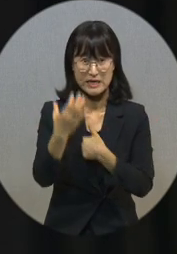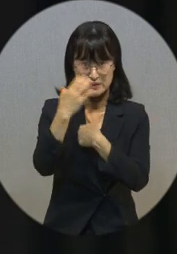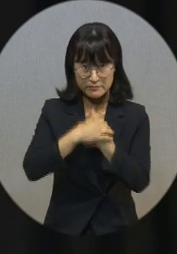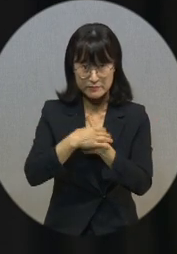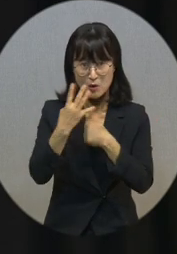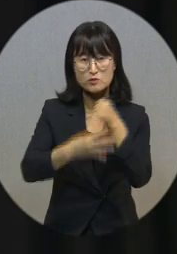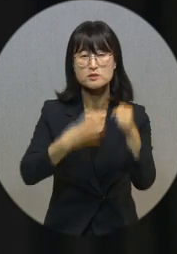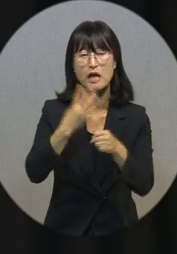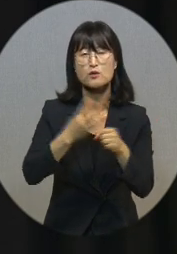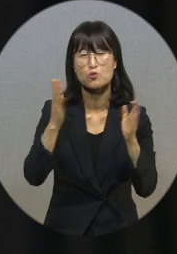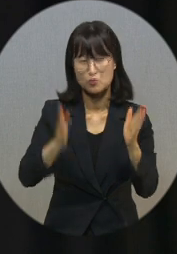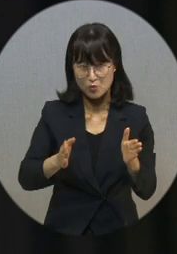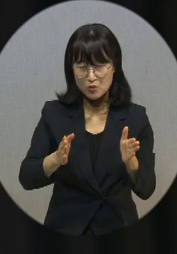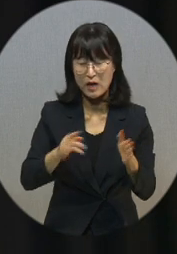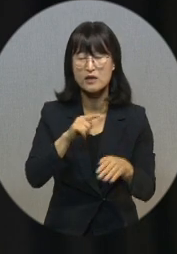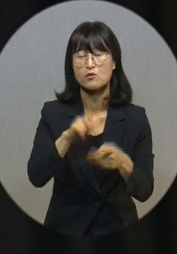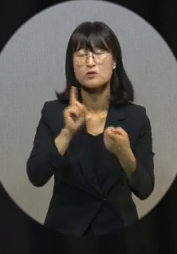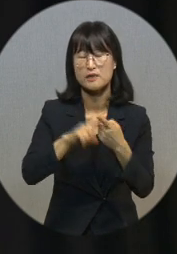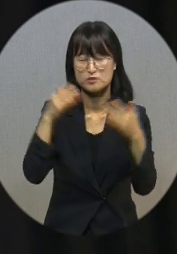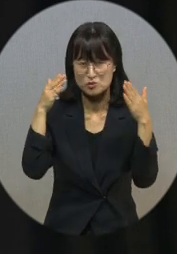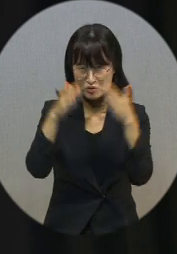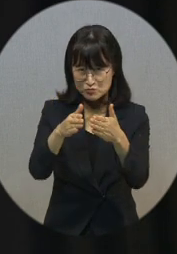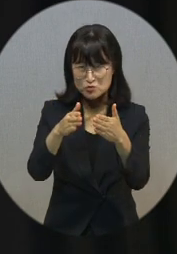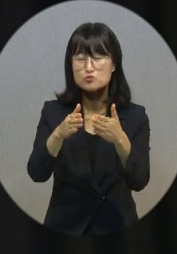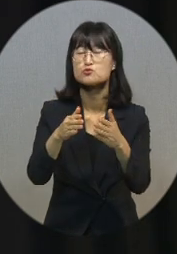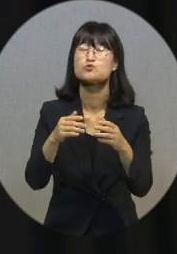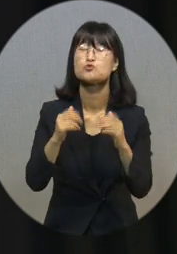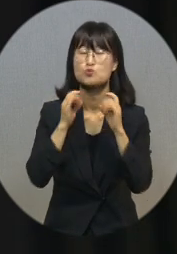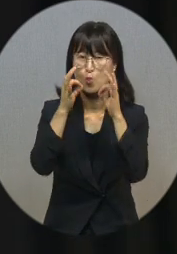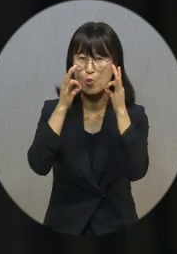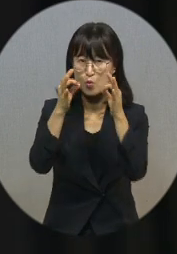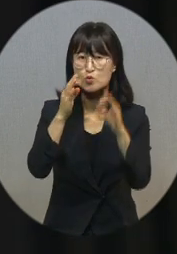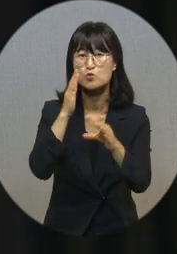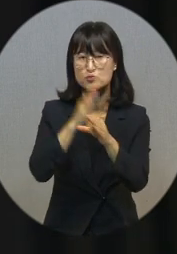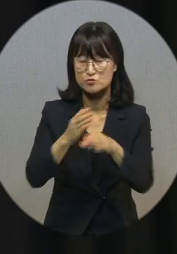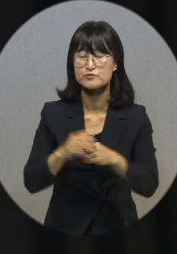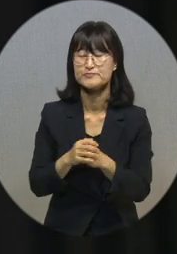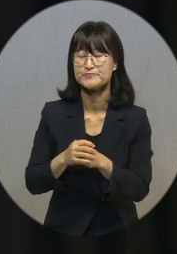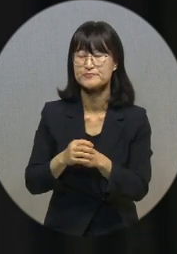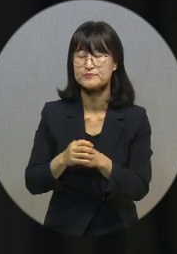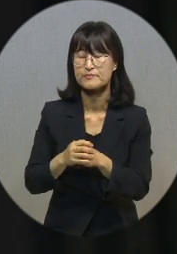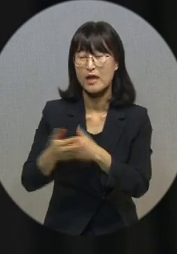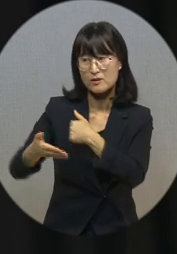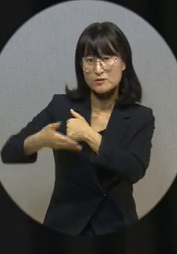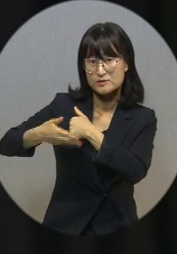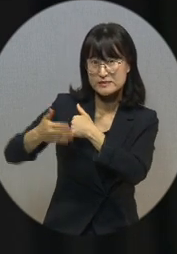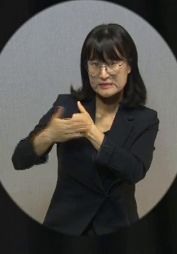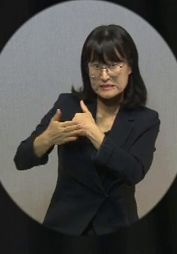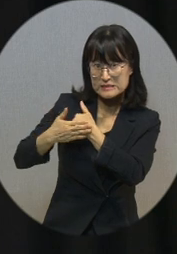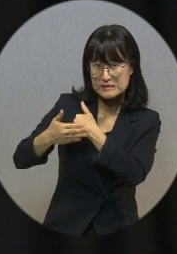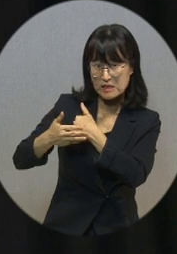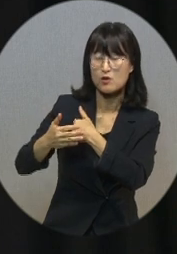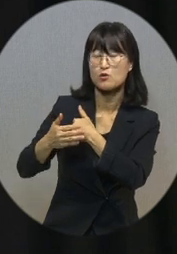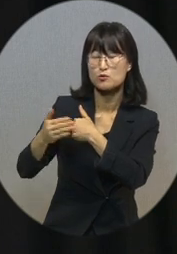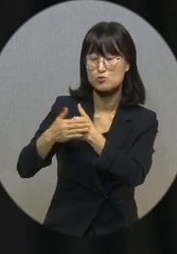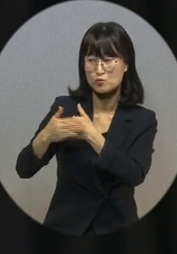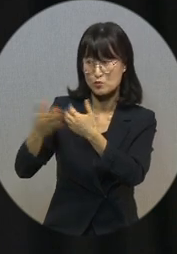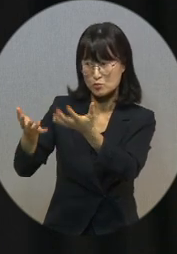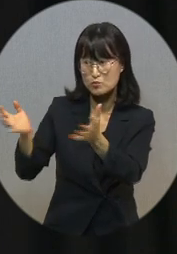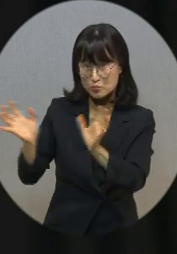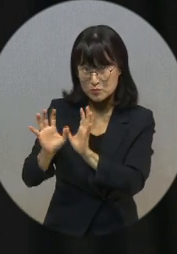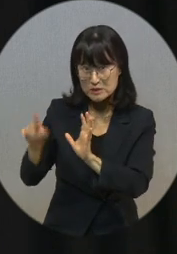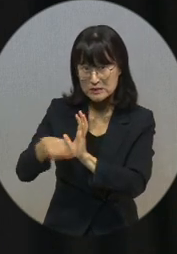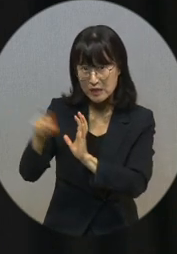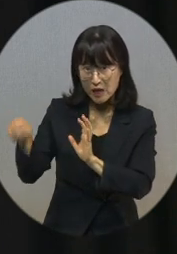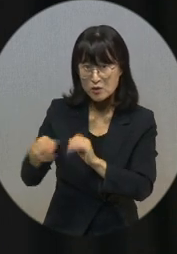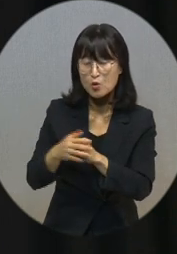부분도 있습니다. 네. 네, 그래서 사실 장애인 정책 자문단이 먼저 발족을 했는데요. 또 저는 신기술이나 AI 관련된 부분에도 관심을